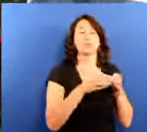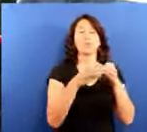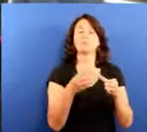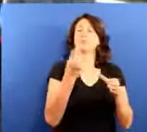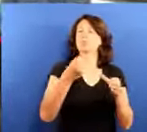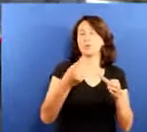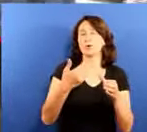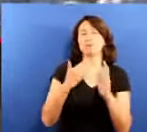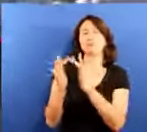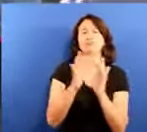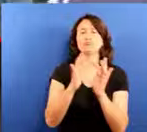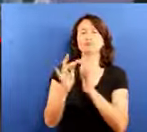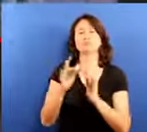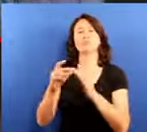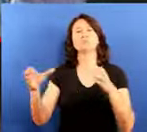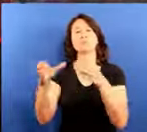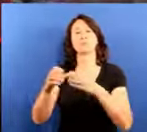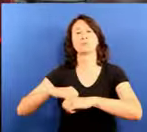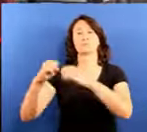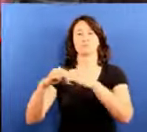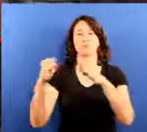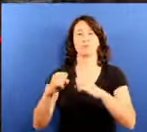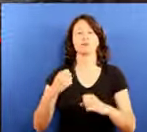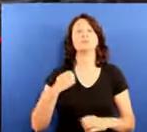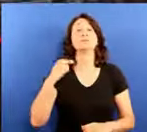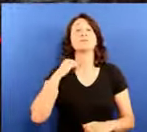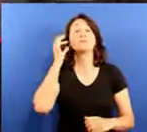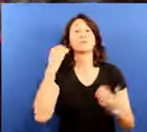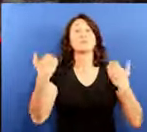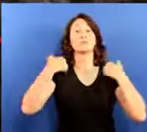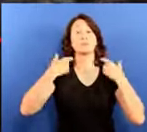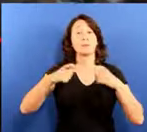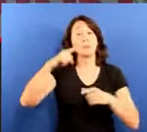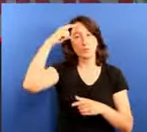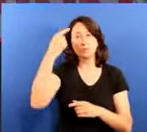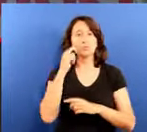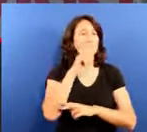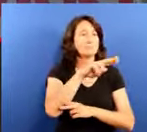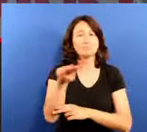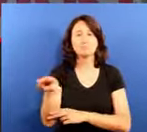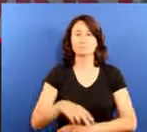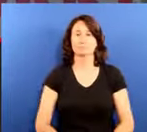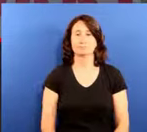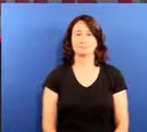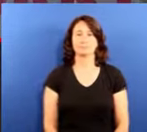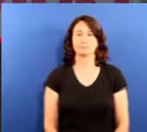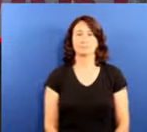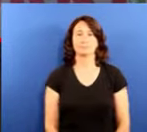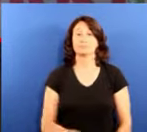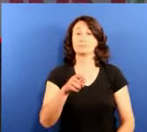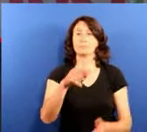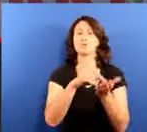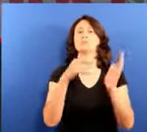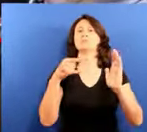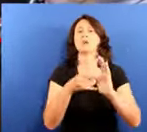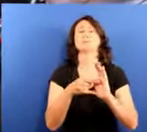gaztea programaren barruan egiten ari da. 18 eta 30 urte bitarteko gazteak parte hartzen ari dira Amorebieta Etxenoko Orue Zentroan